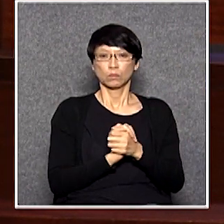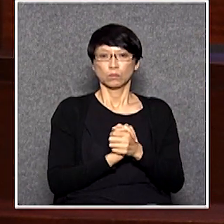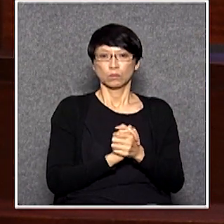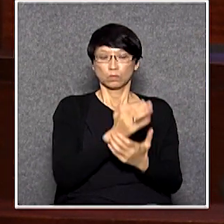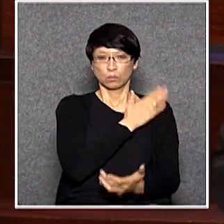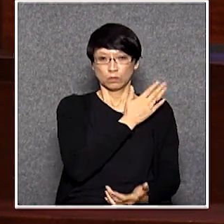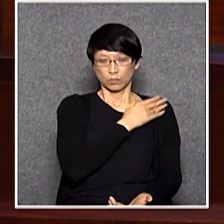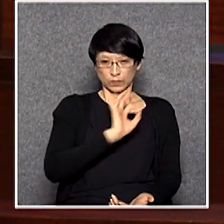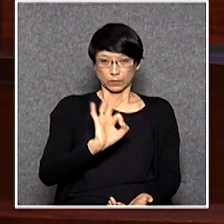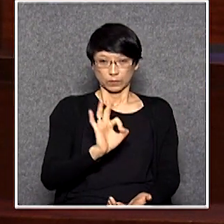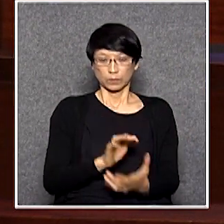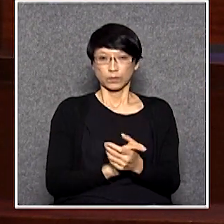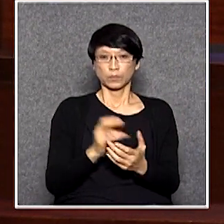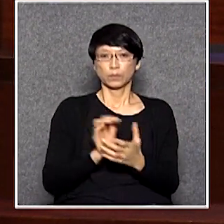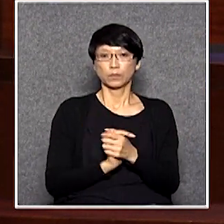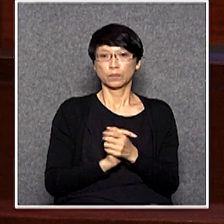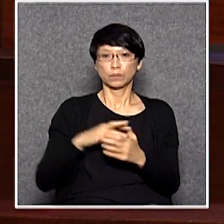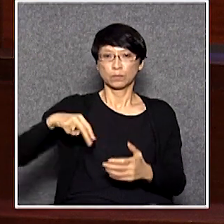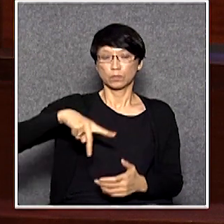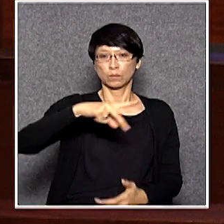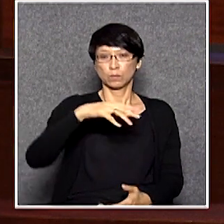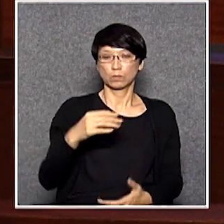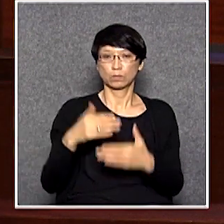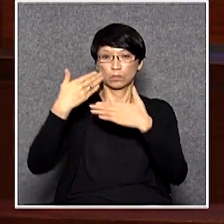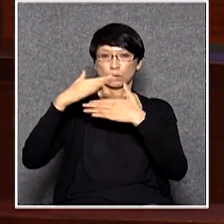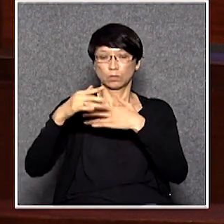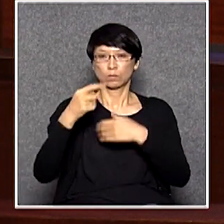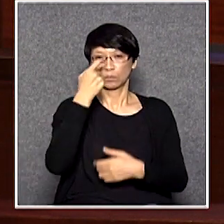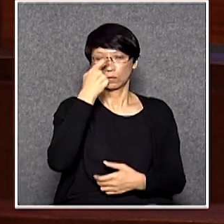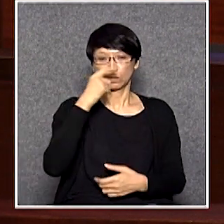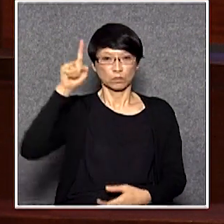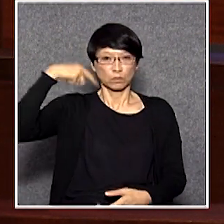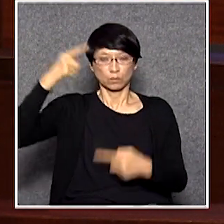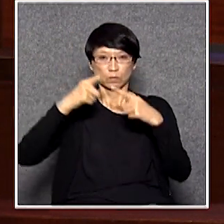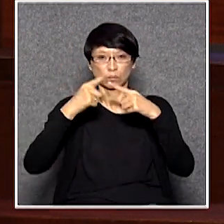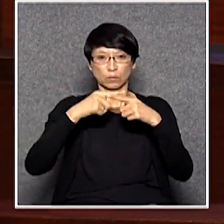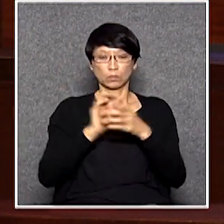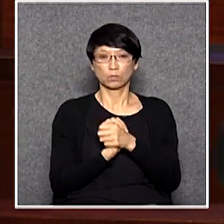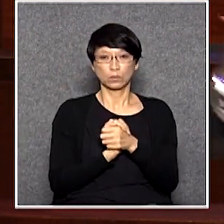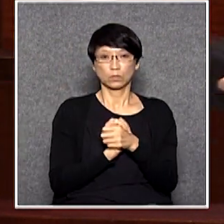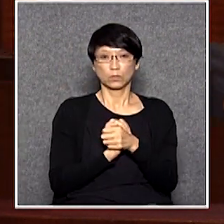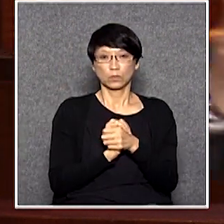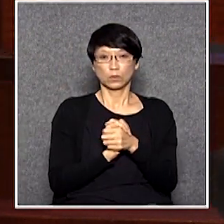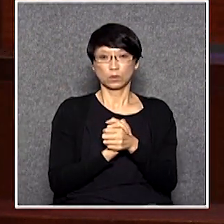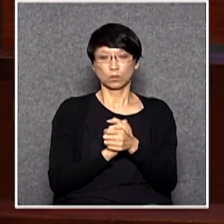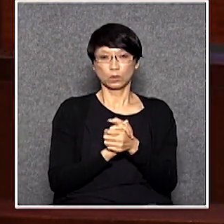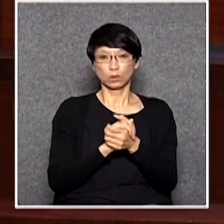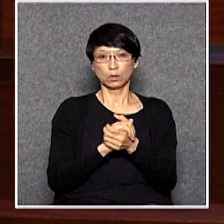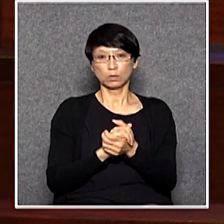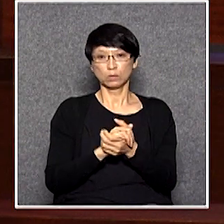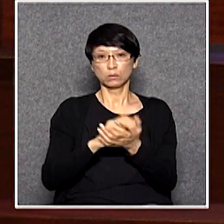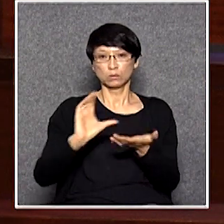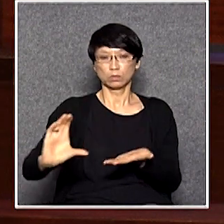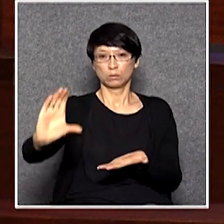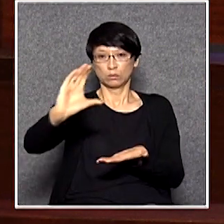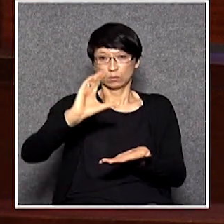嘅。嗰個行政總裁嗰條鬼佬，我哋唔係歧視美國人啊 ，OK？ 喂，大佬攞大嚿錢走頭啊！